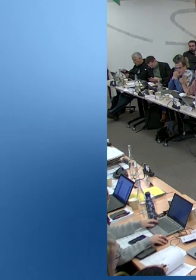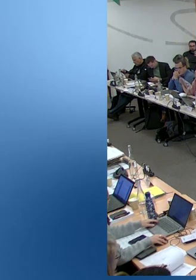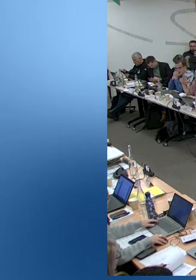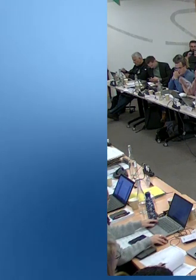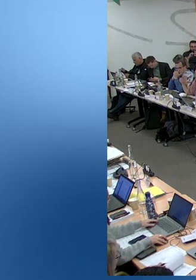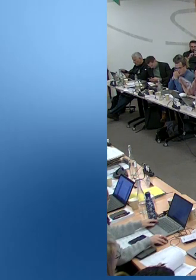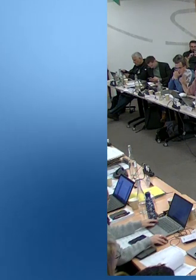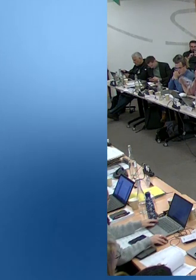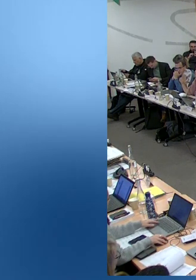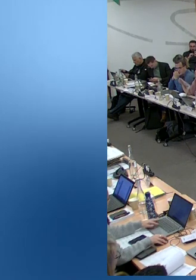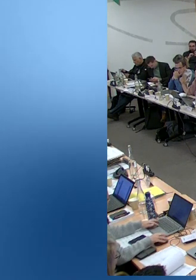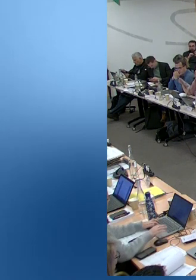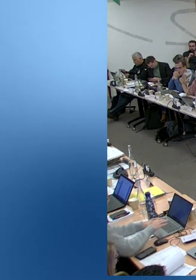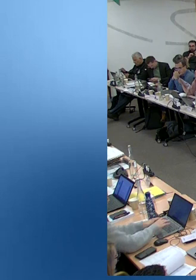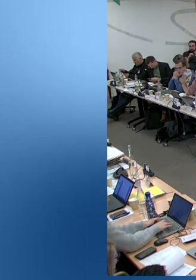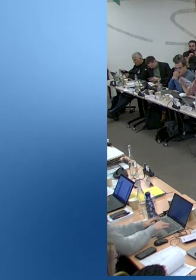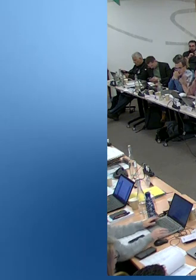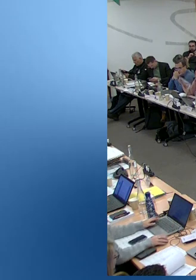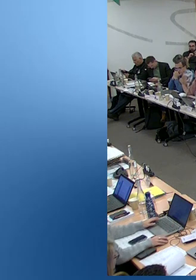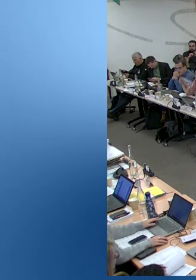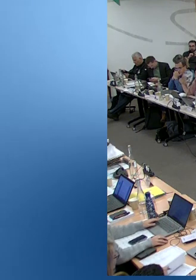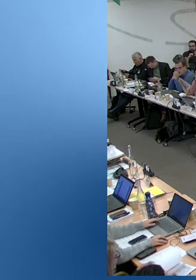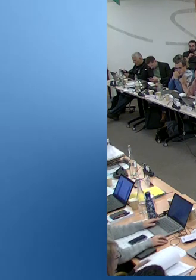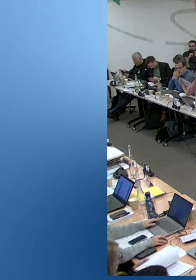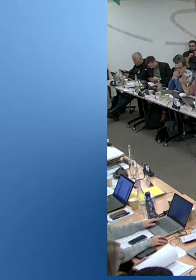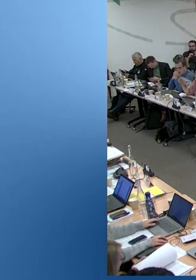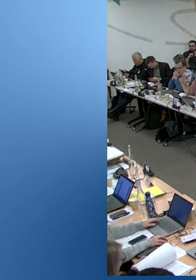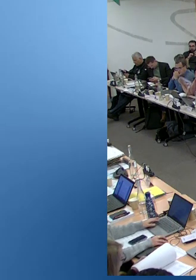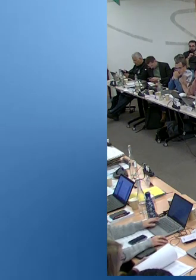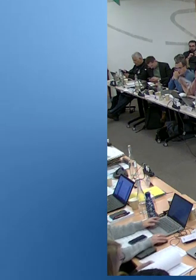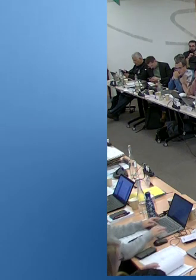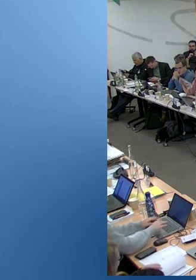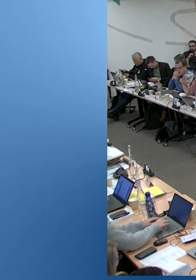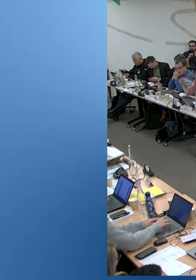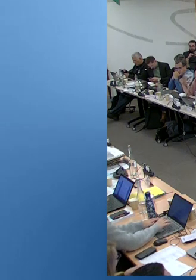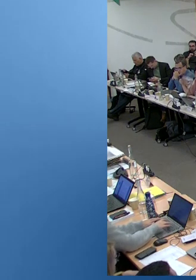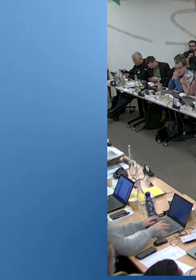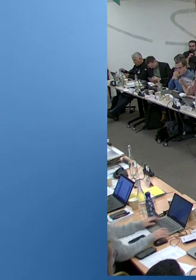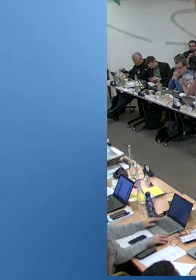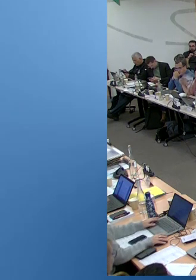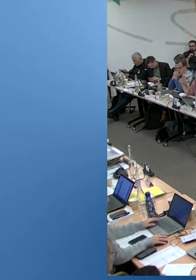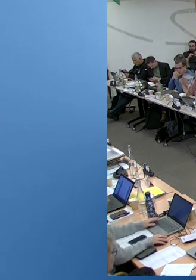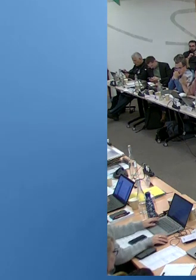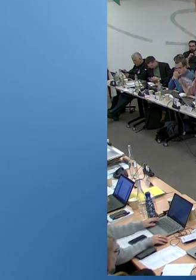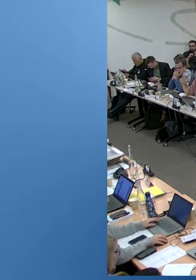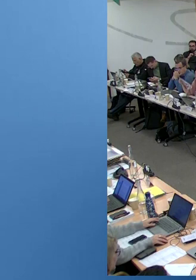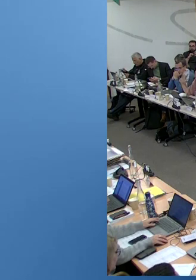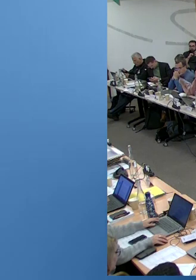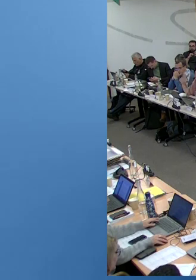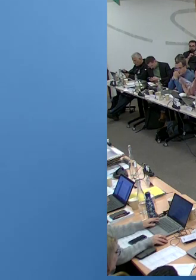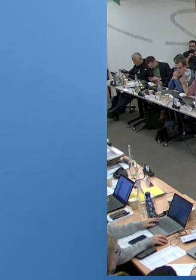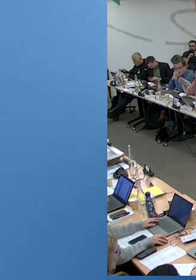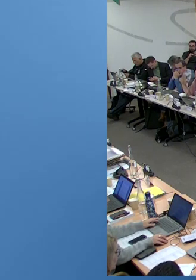de santé fait c 50 ans d'existence le 18 de ce mois dans cpao